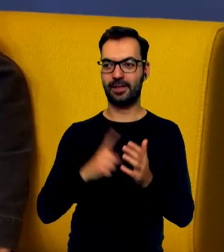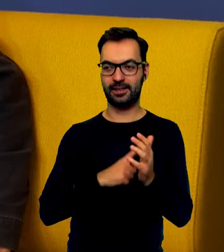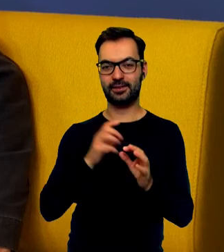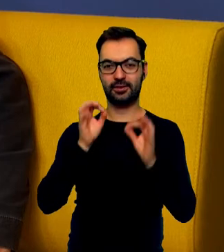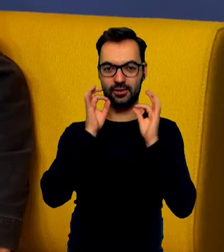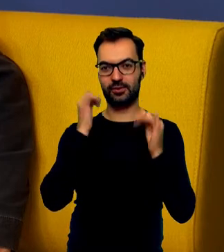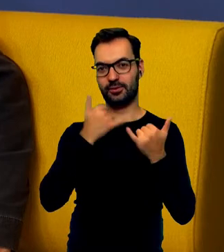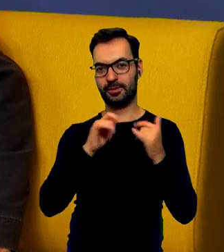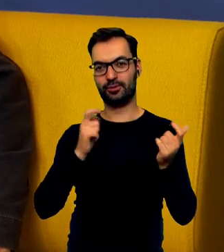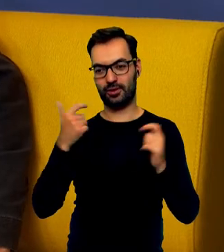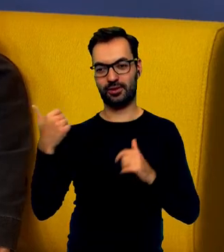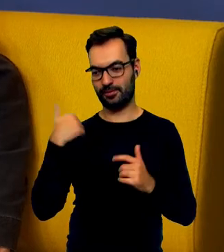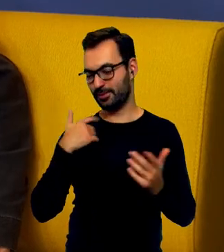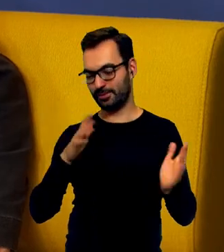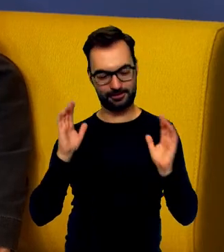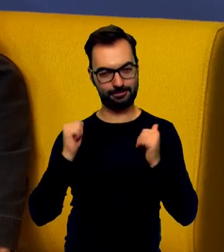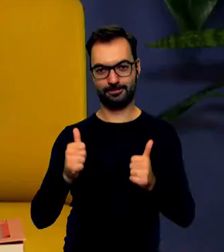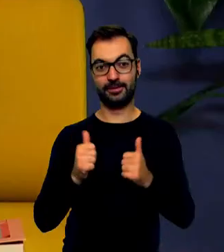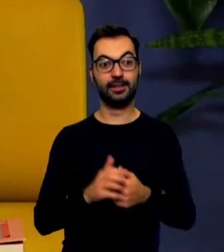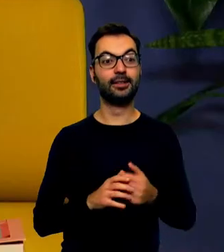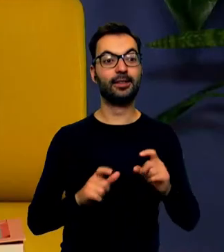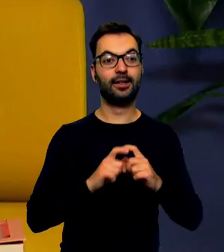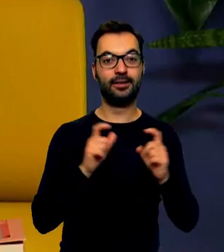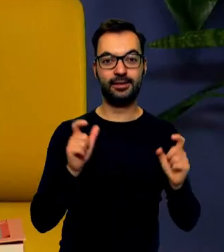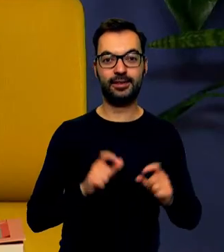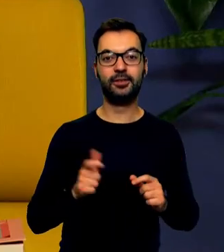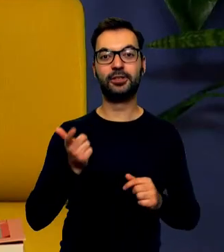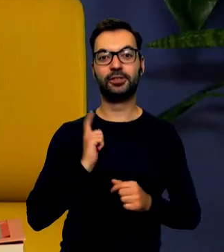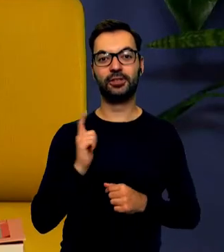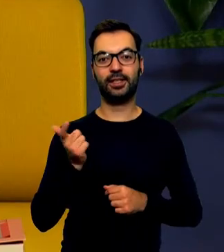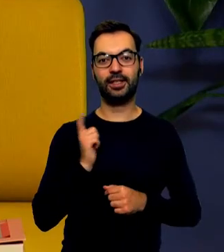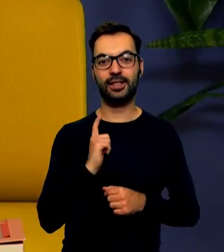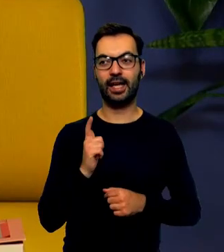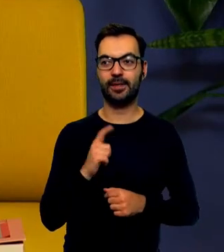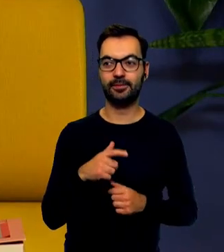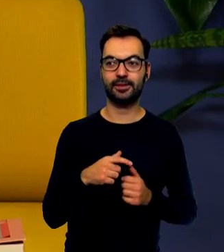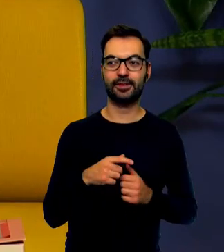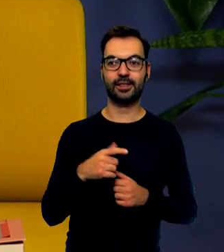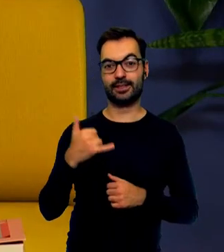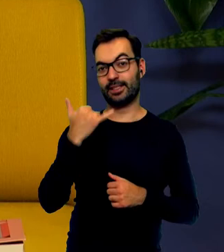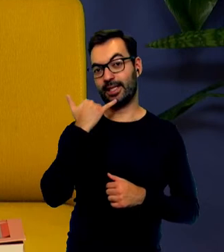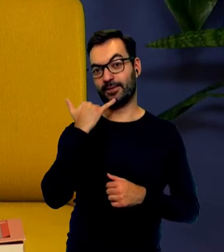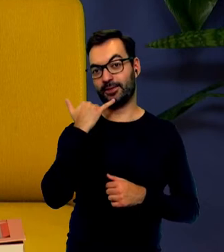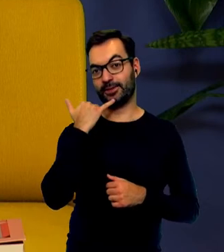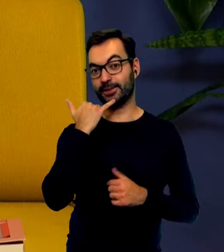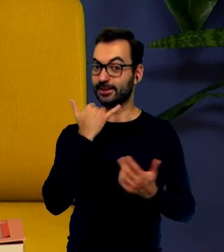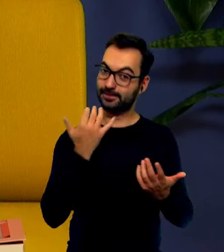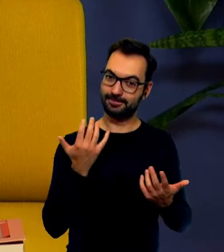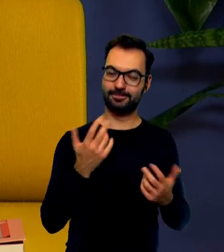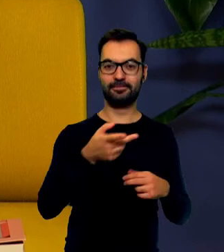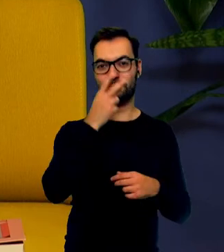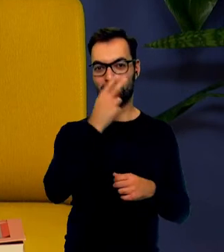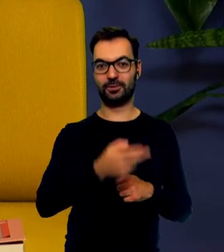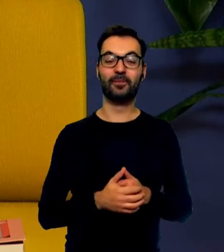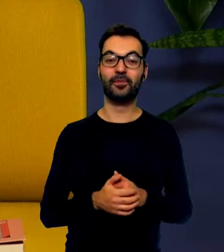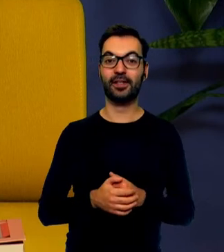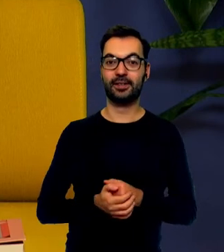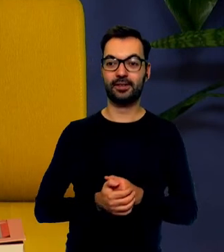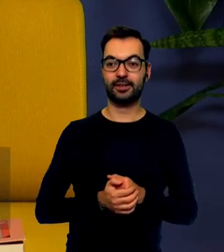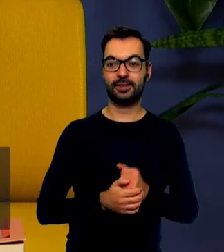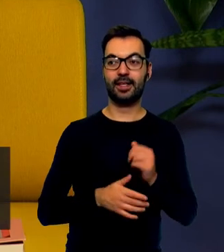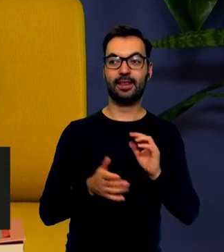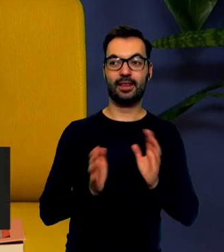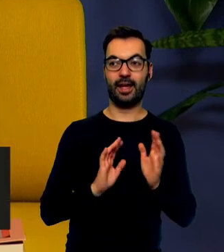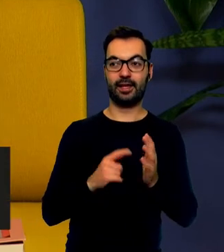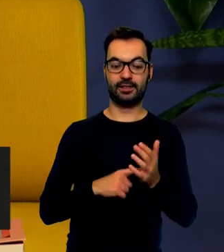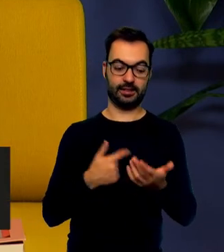tam różne przygody miałem. Cały czas czekamy na ten głos, który się odezwie, jeżeli chodzi o połączenie telefoniczne, ale jak